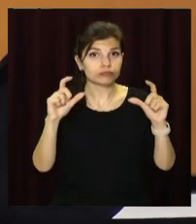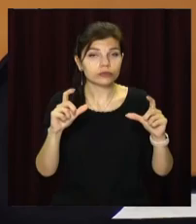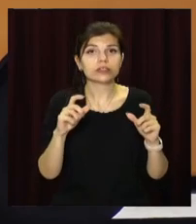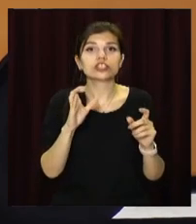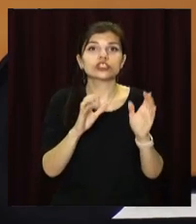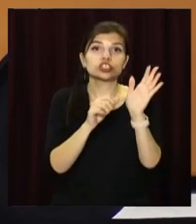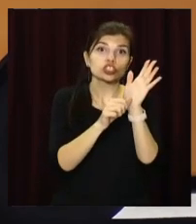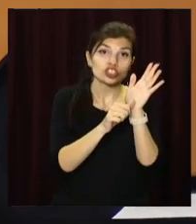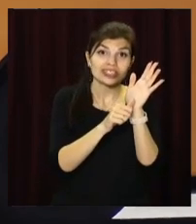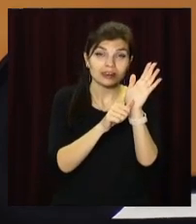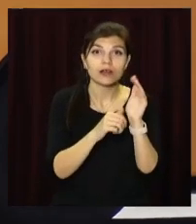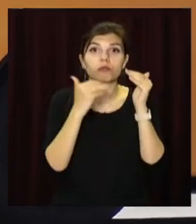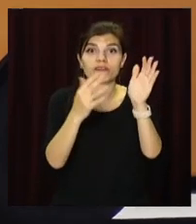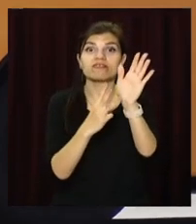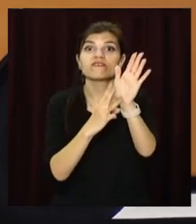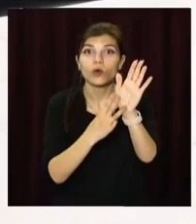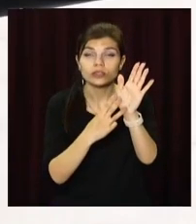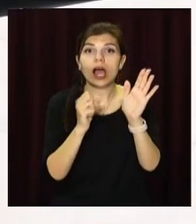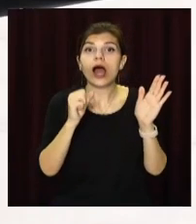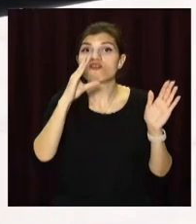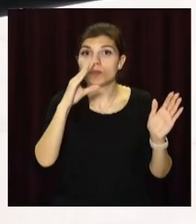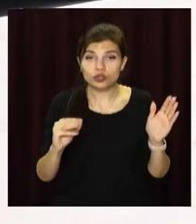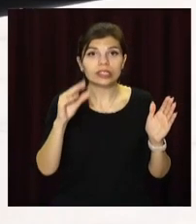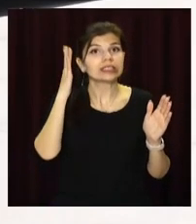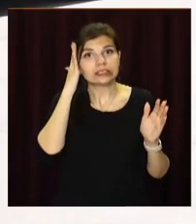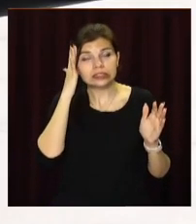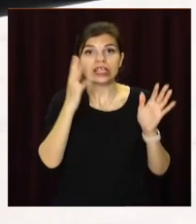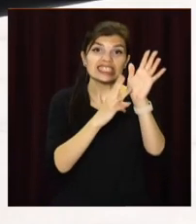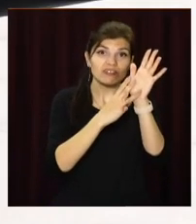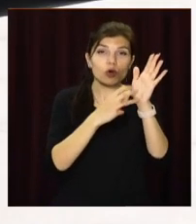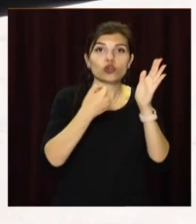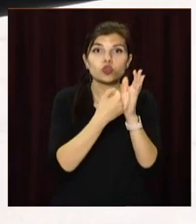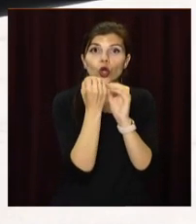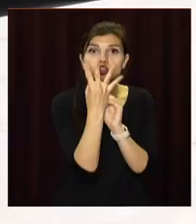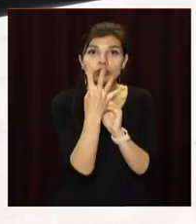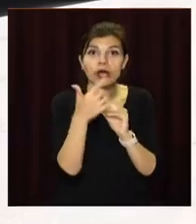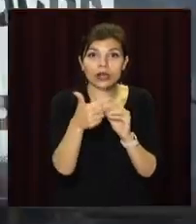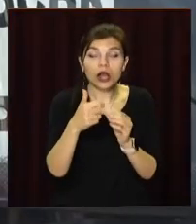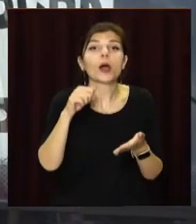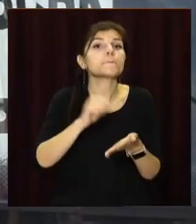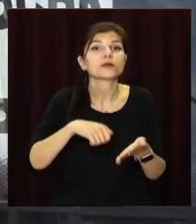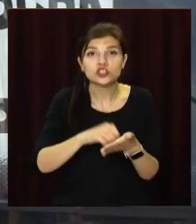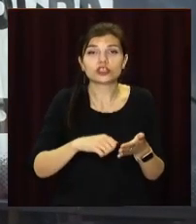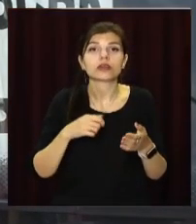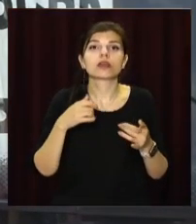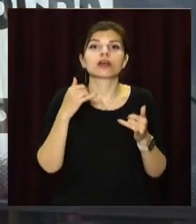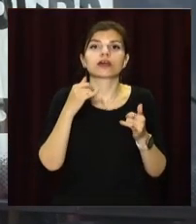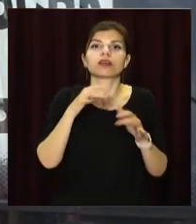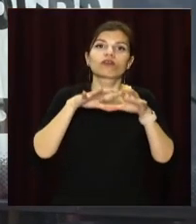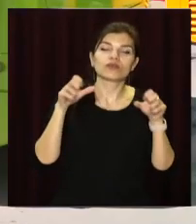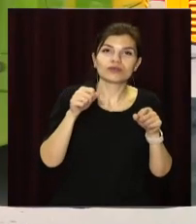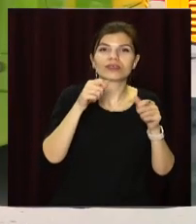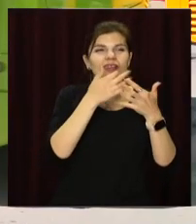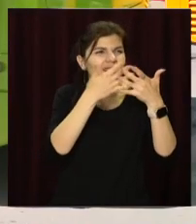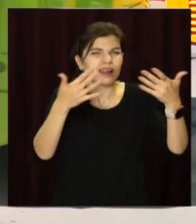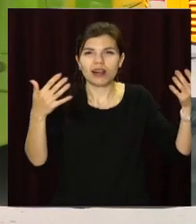з 6 до 8 гривень, а в маршрутках підскочити з 8 до 14. Причини і перевізники, і влада